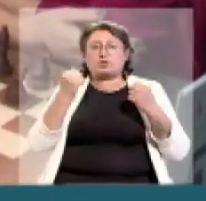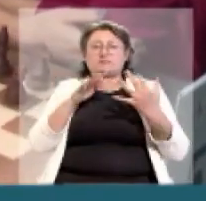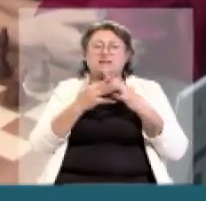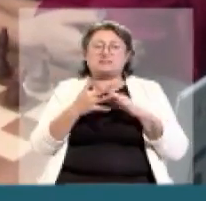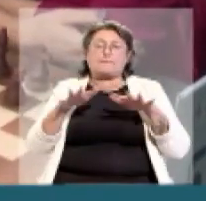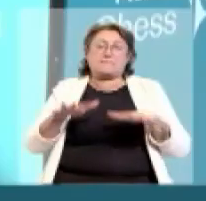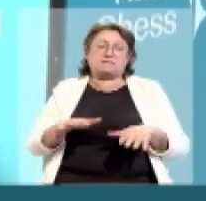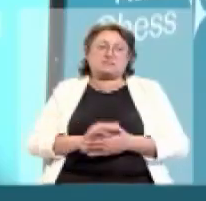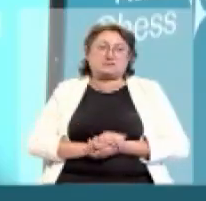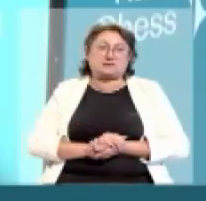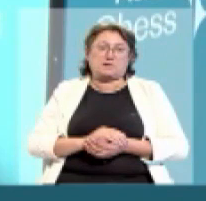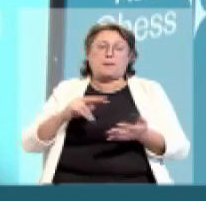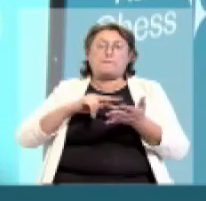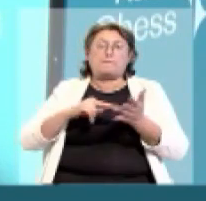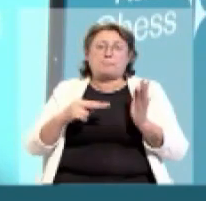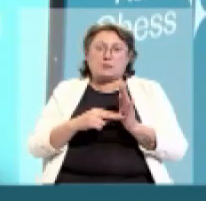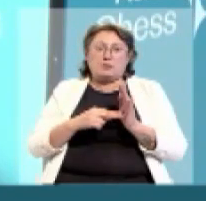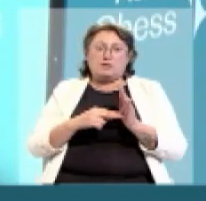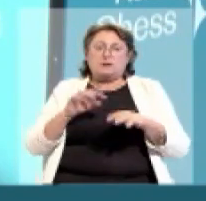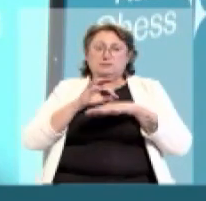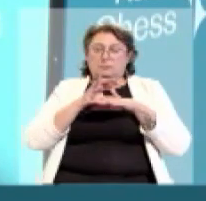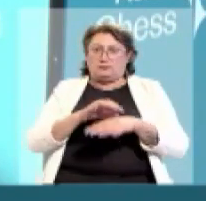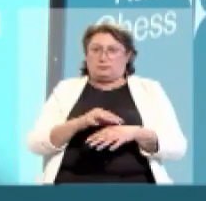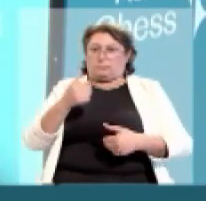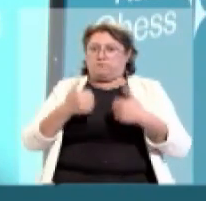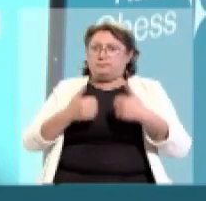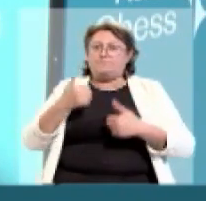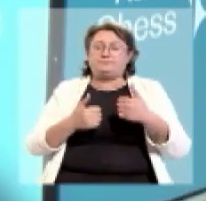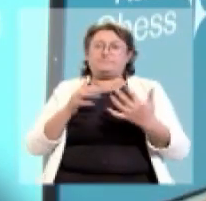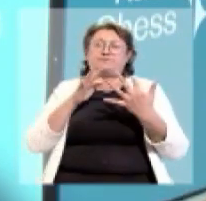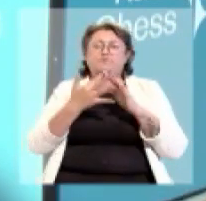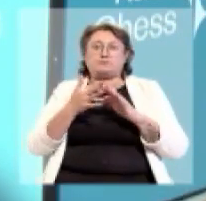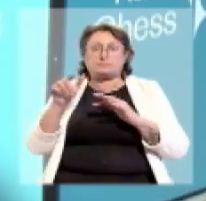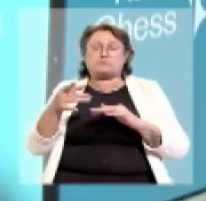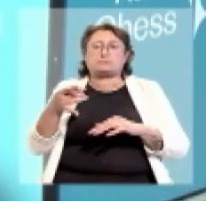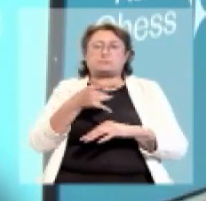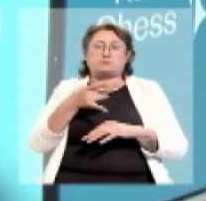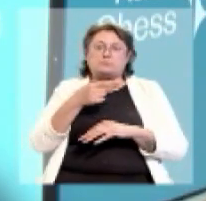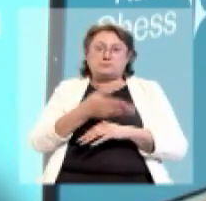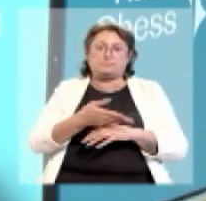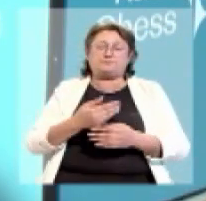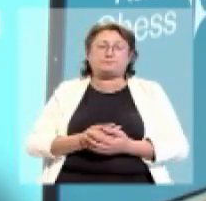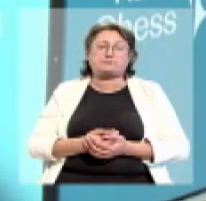сельской местности. Планируем проводить турниры в селах, в районах,